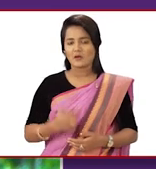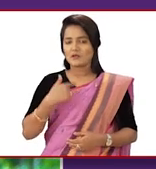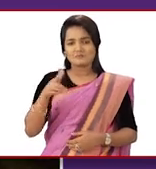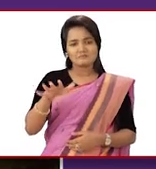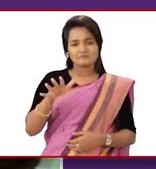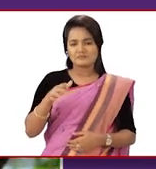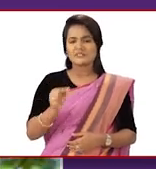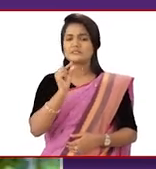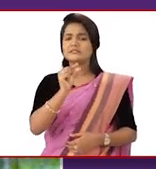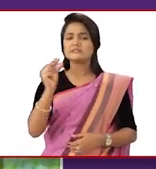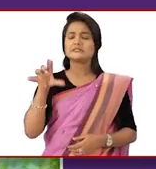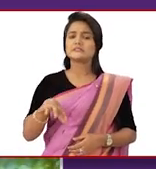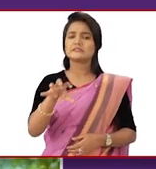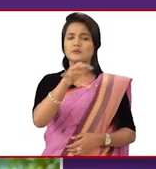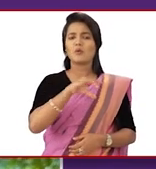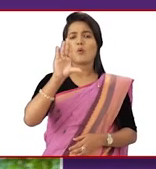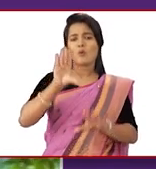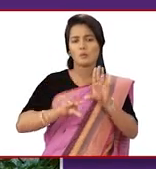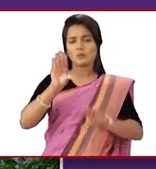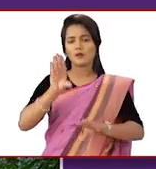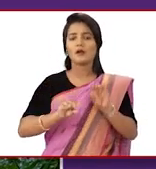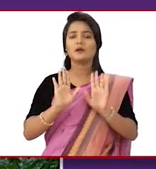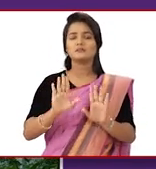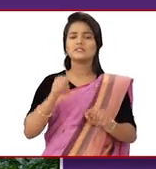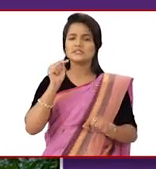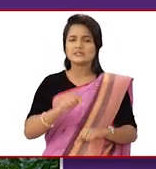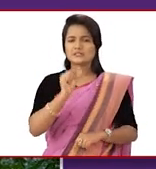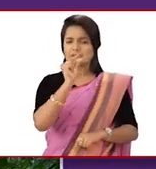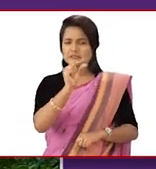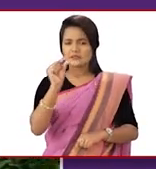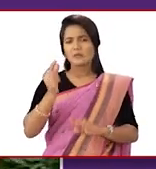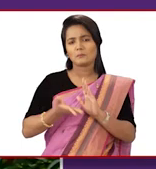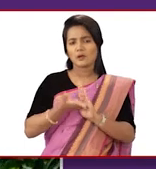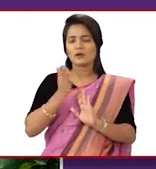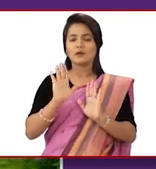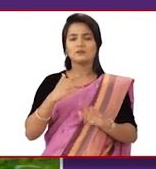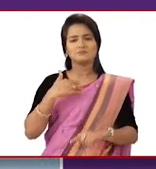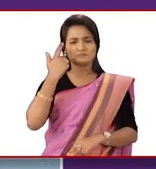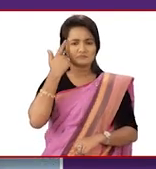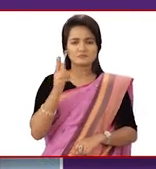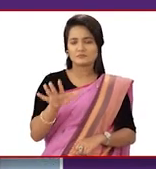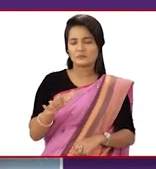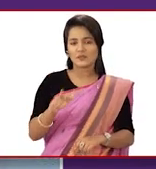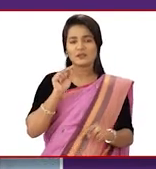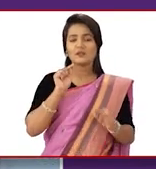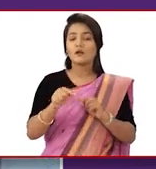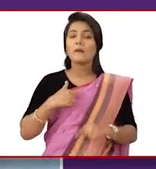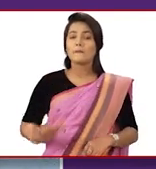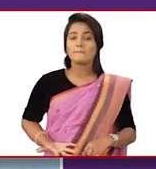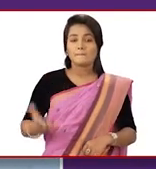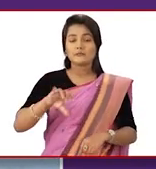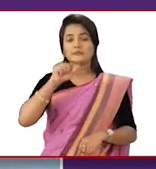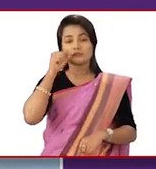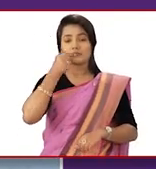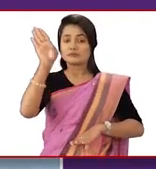not yet. কিছু কিছু জায়গায় এখনো কিন্তু কমতি রয়ে গেছে। এখন হয়তো কিছুটা পেরেছে। I don't think so. এখনো পুরোপুরি বাংলাদেশ আসলে